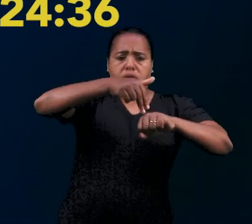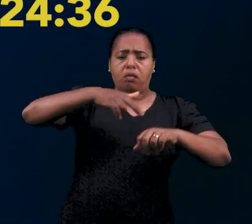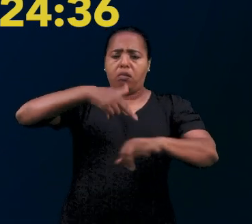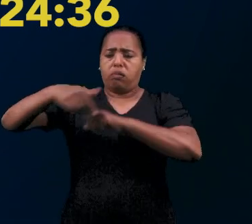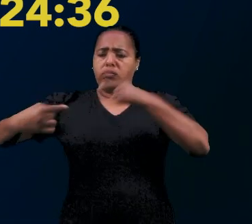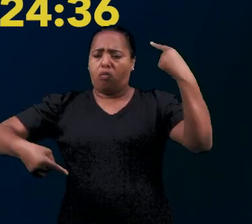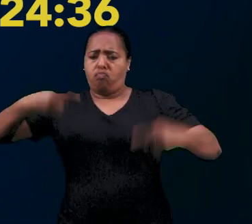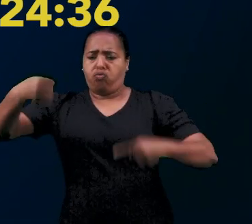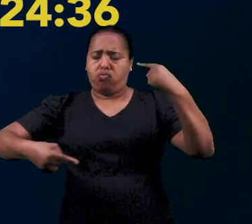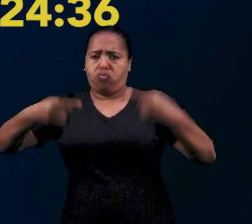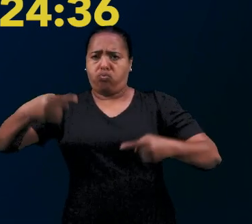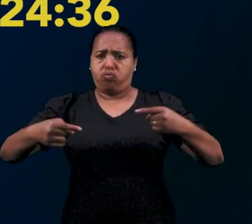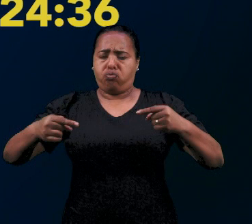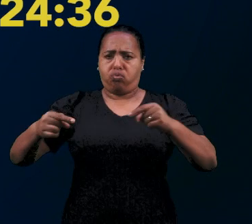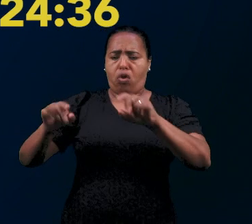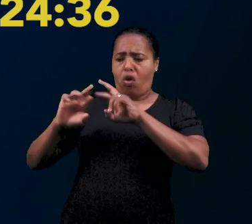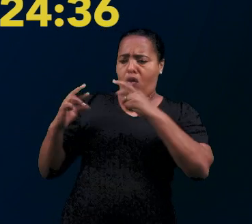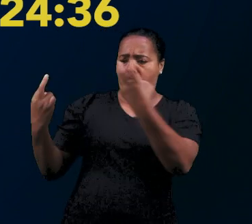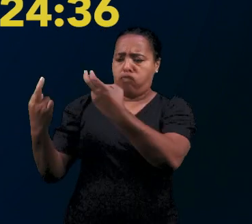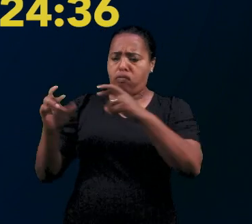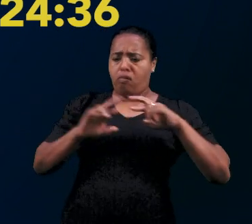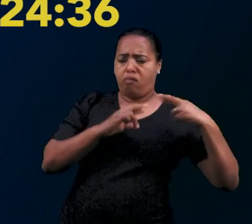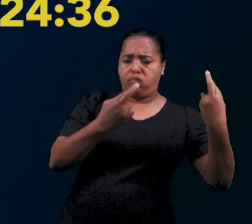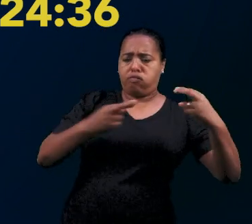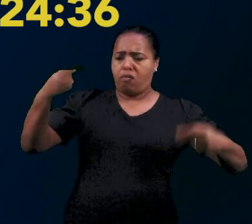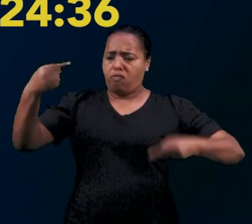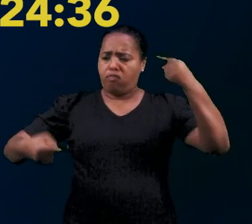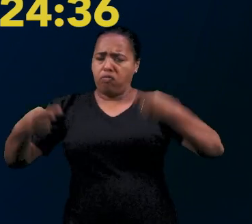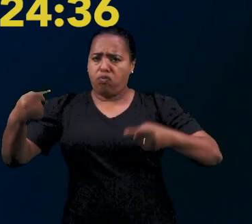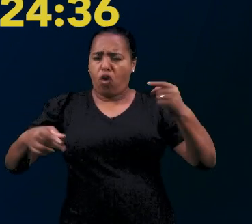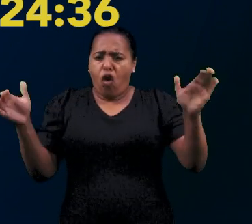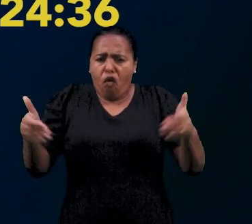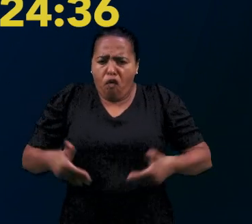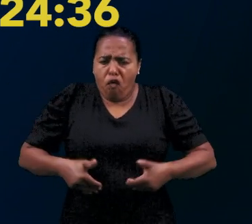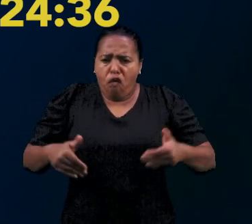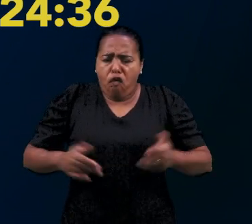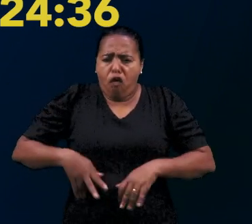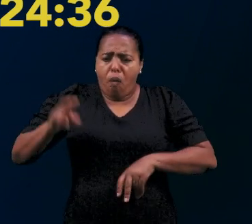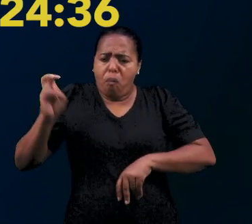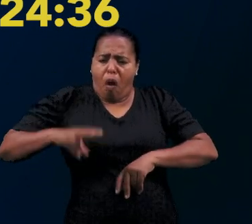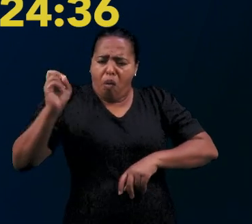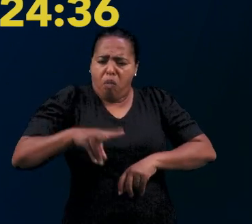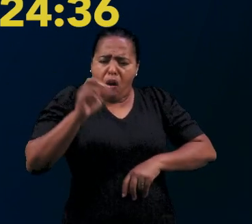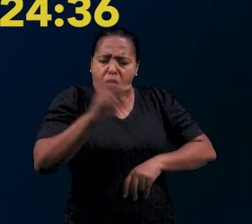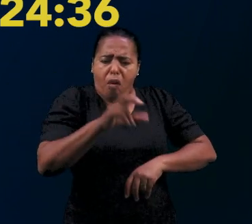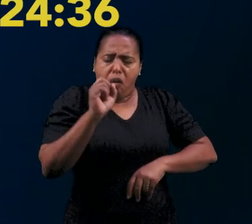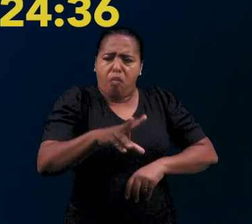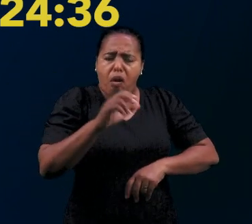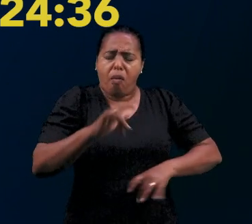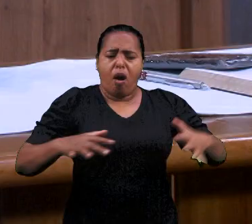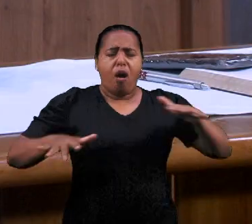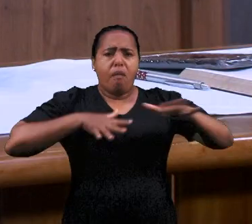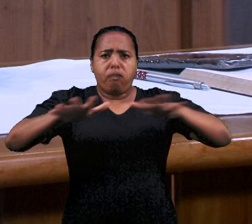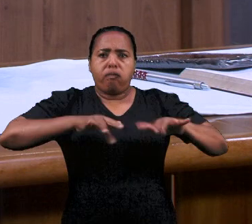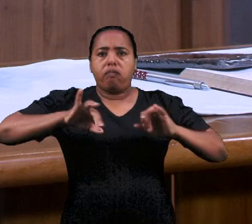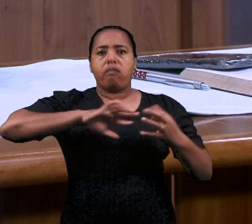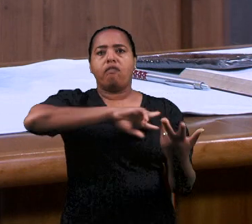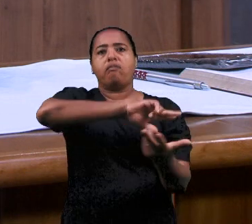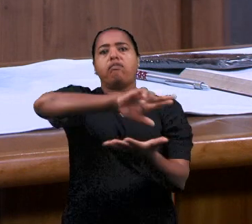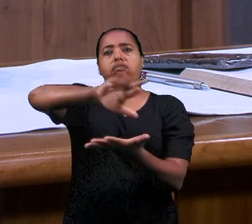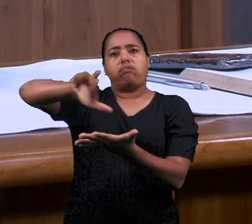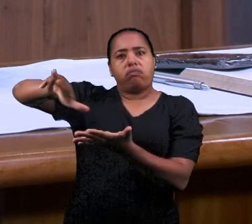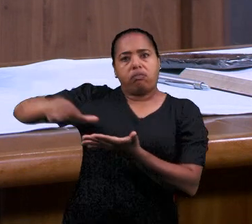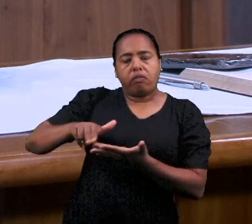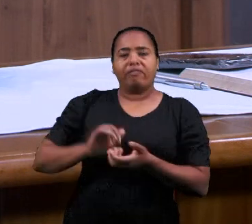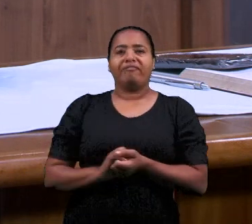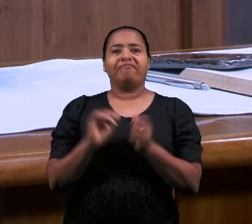aura des nations contre nations, royaume contre royaume, il y aura des famines, des pestes, des tremblements de terre dans plusieurs endroits. La paix du